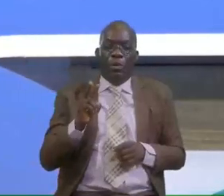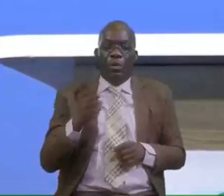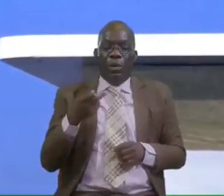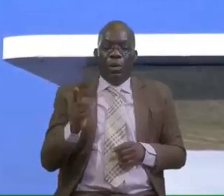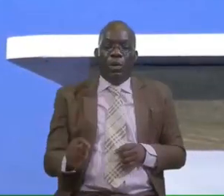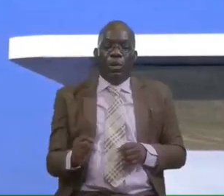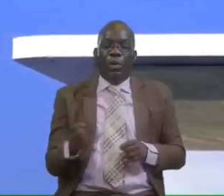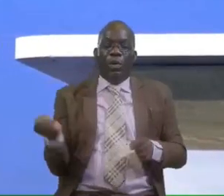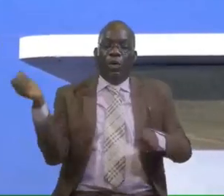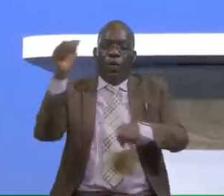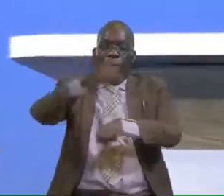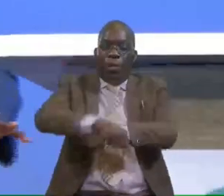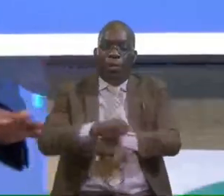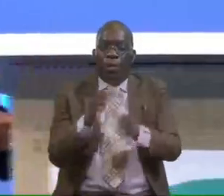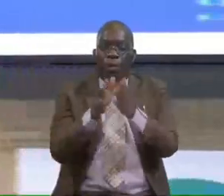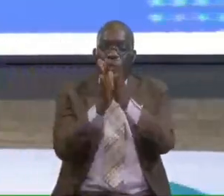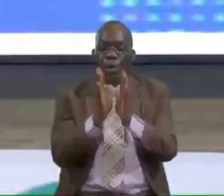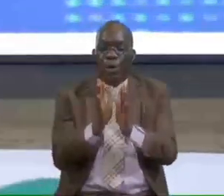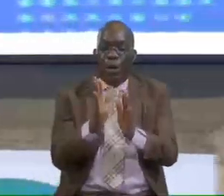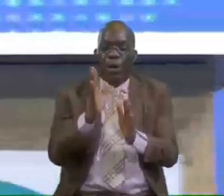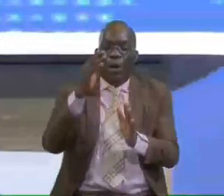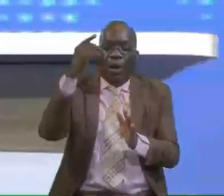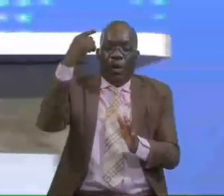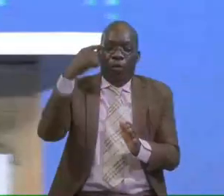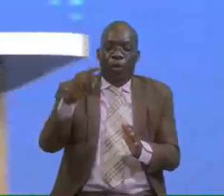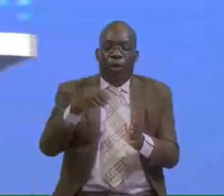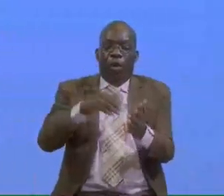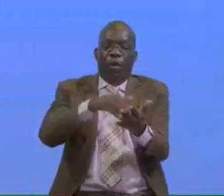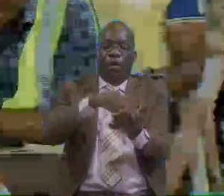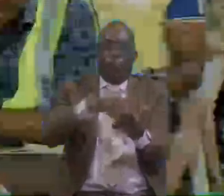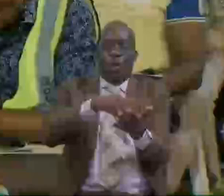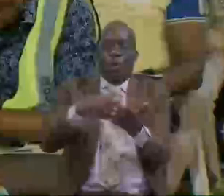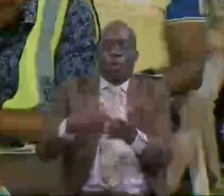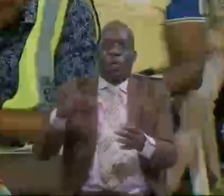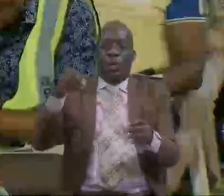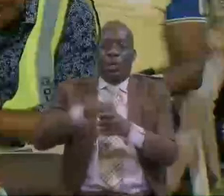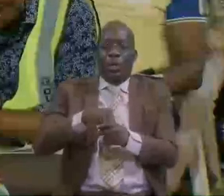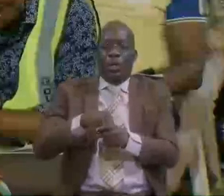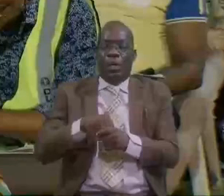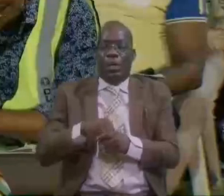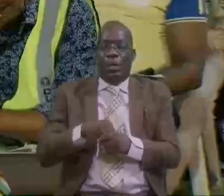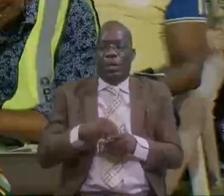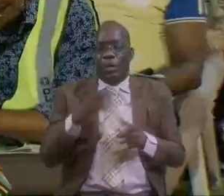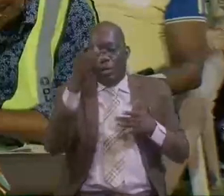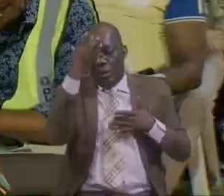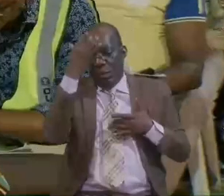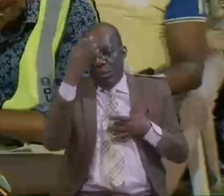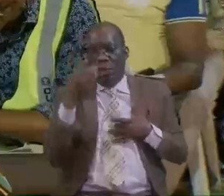c'est l'intercession prédominante, prévalente pour les invalides dans l'infirmité.